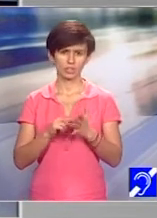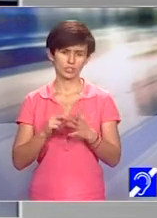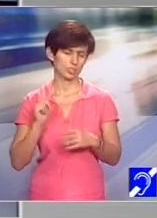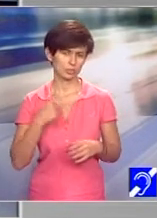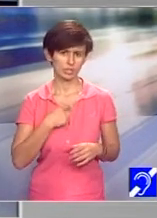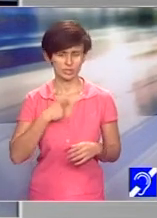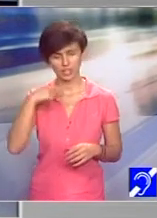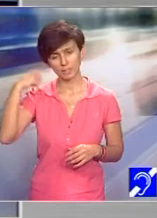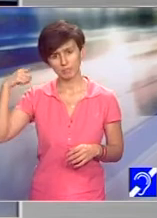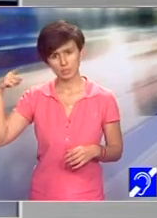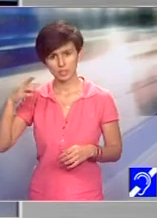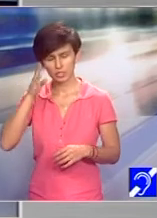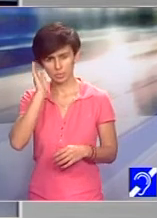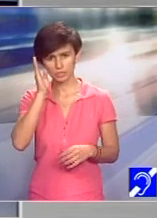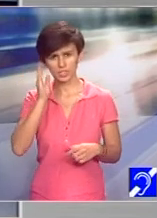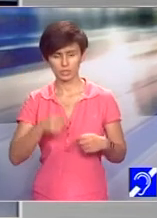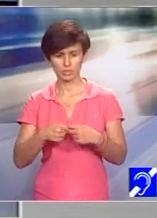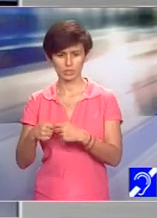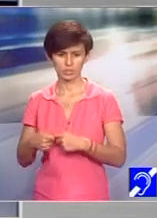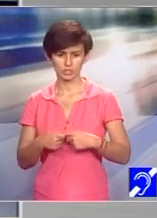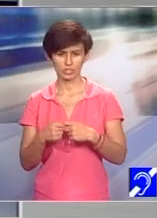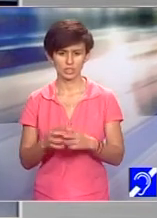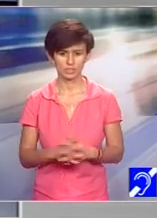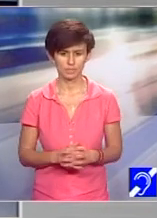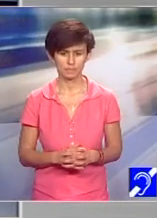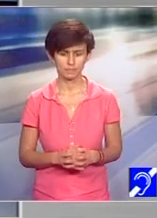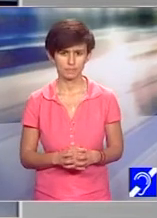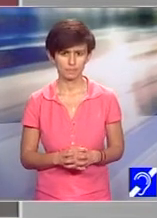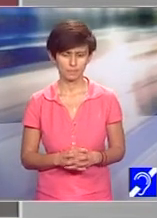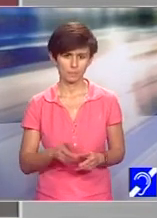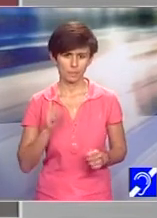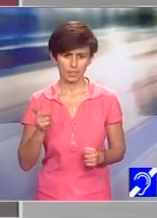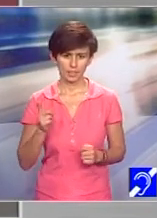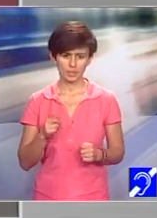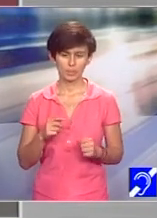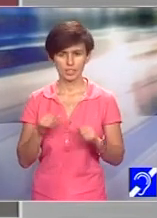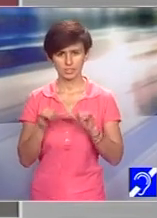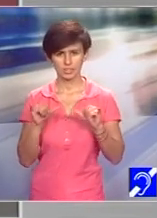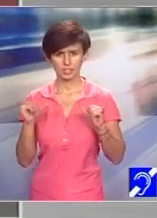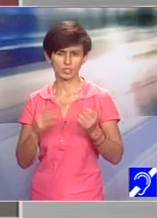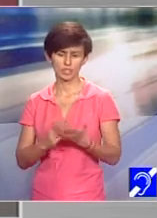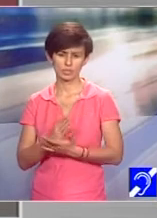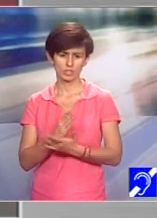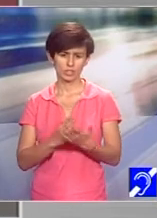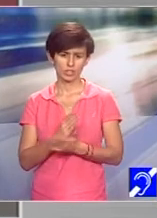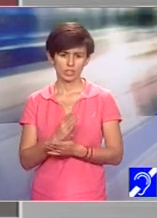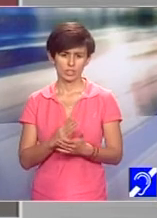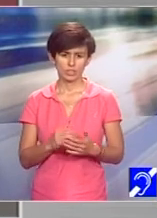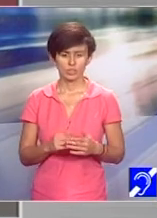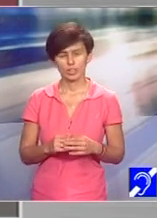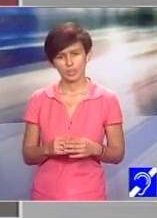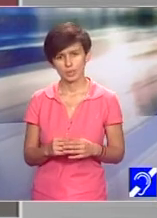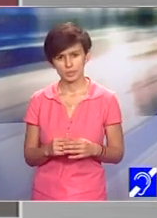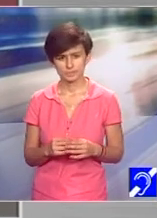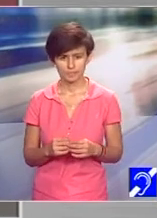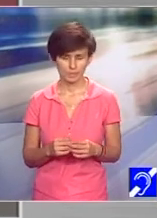imagina viitorul societății. Suntem conștienți că nu mai putem să stagnăm, trebuie să mergem înainte așa, în același pas cu tehnologia, da. Motiv pentru care,